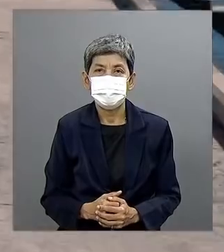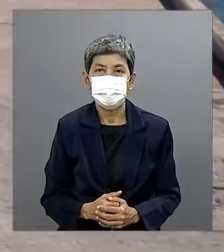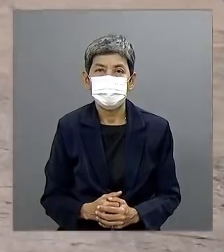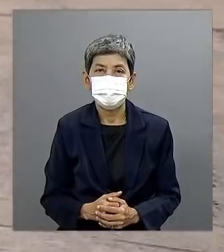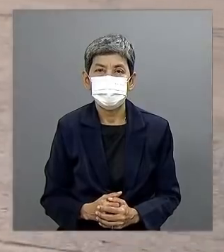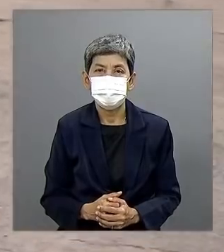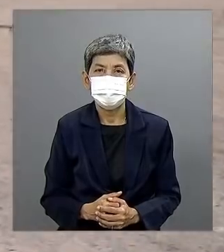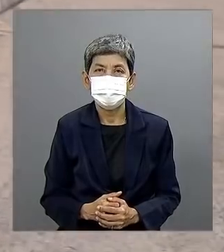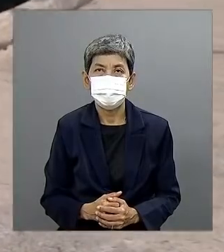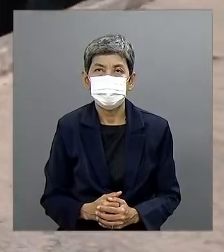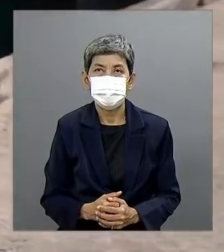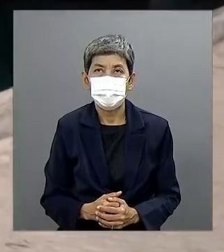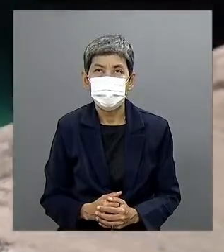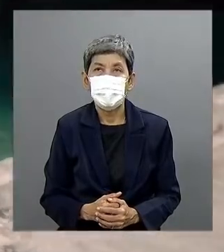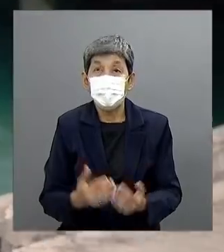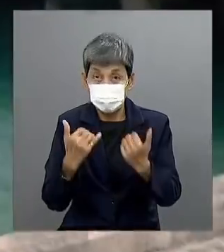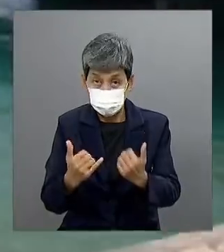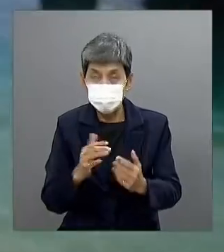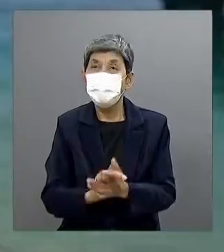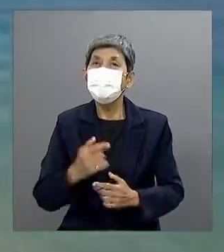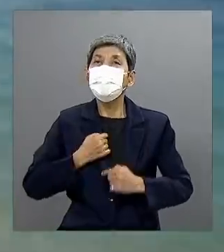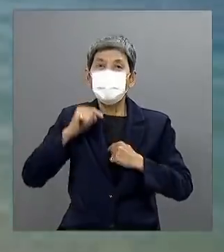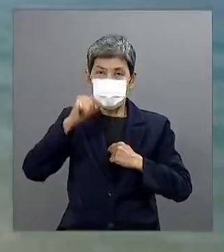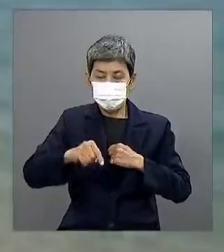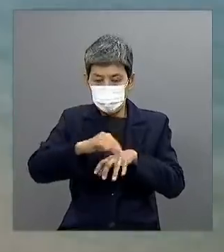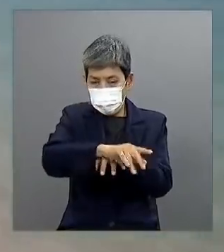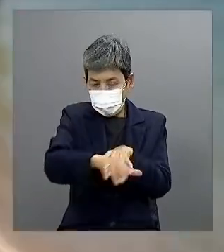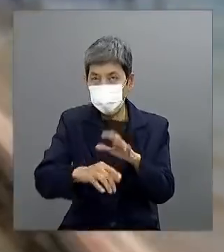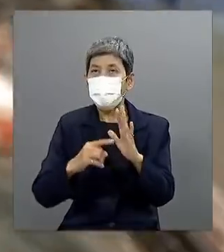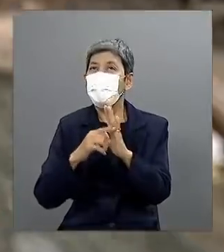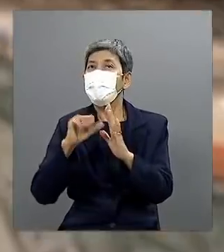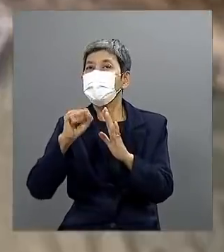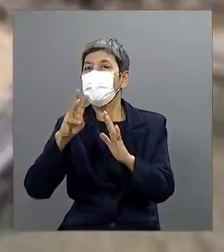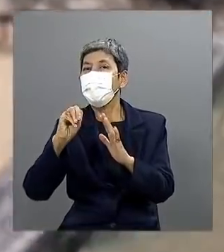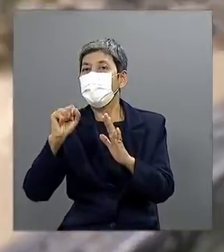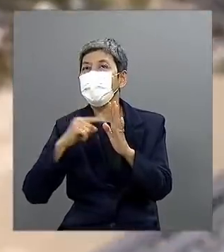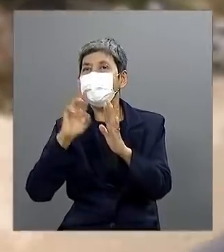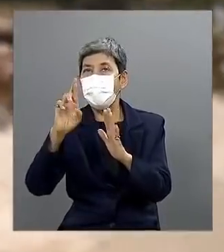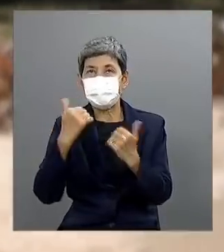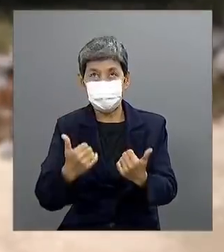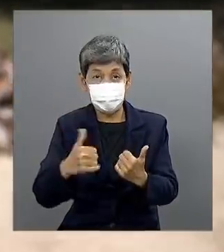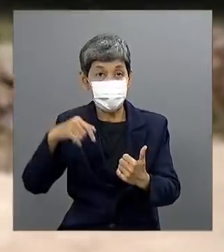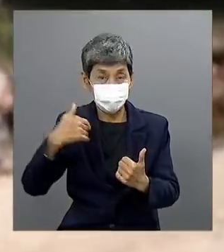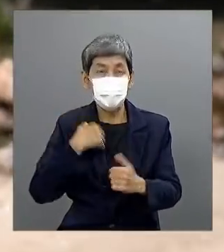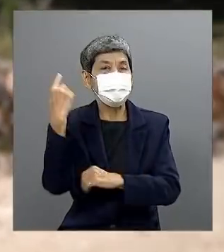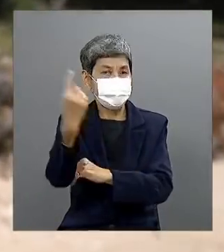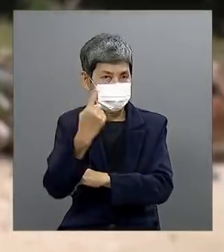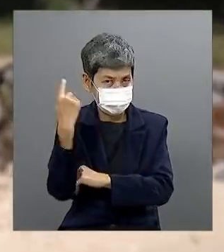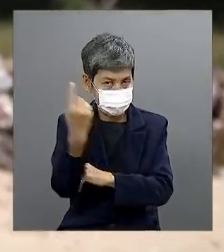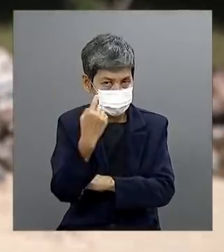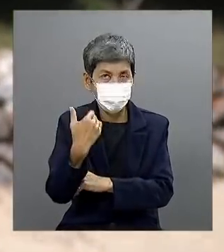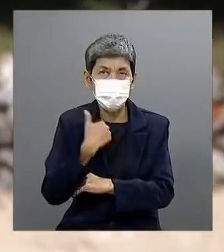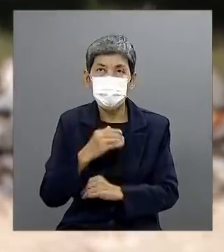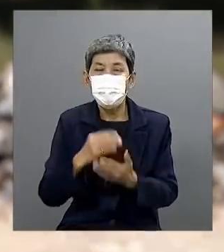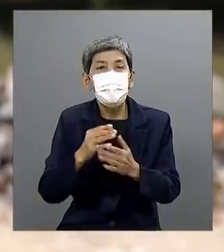คุณผู้ชมครับตอนนี้เราก็มาถึงที่เกาะแสมสารกันเรียบร้อยแล้วนะครับที่นี่ถือว่าเป็นทั้งแหล่งท่องเที่ยวและห้องเรียนทางธรรมชา